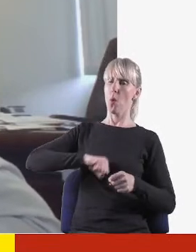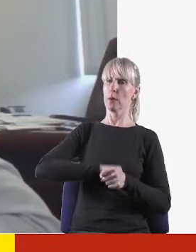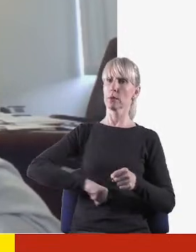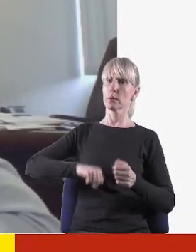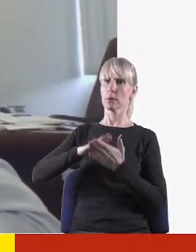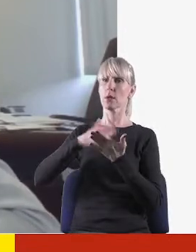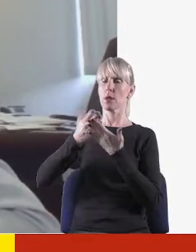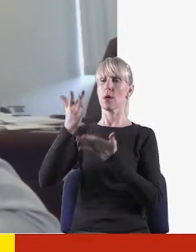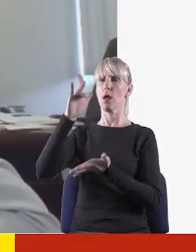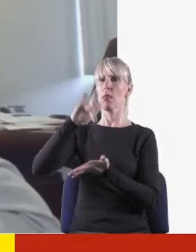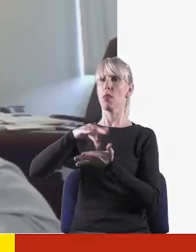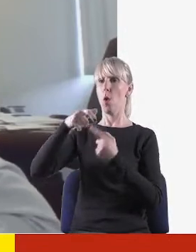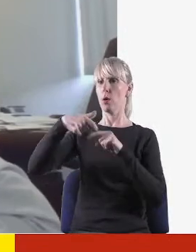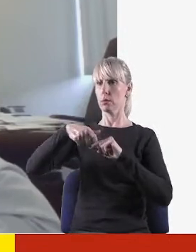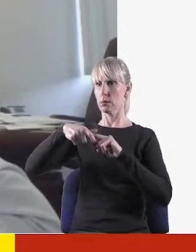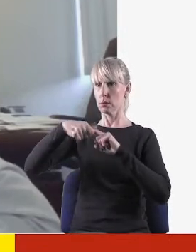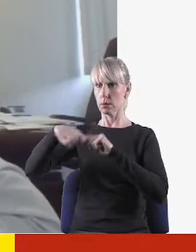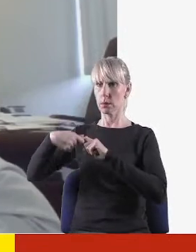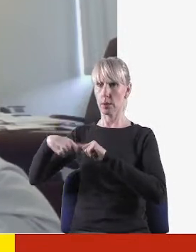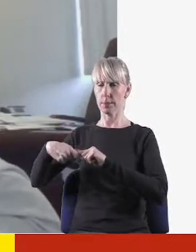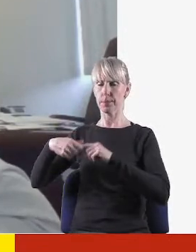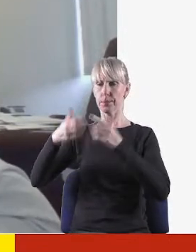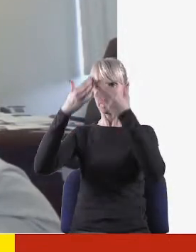w Zgierzu, ale również